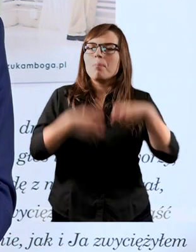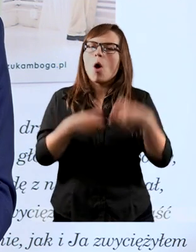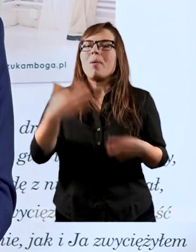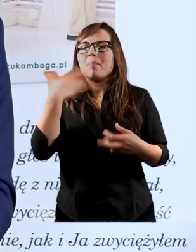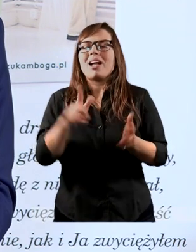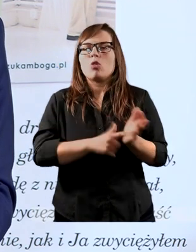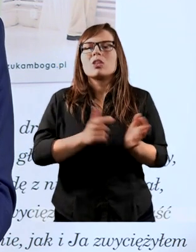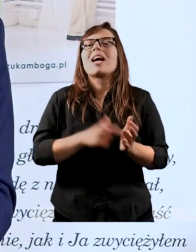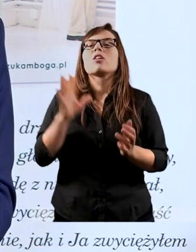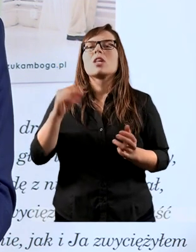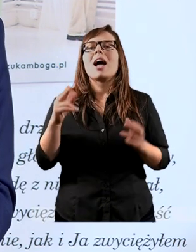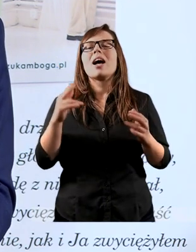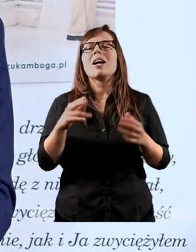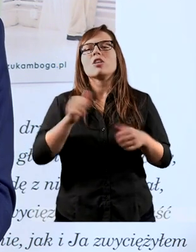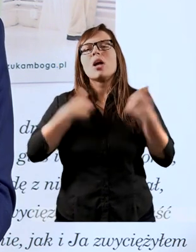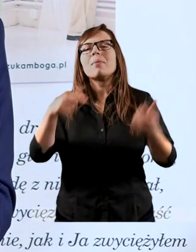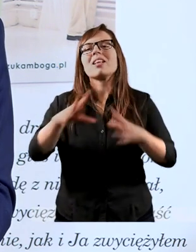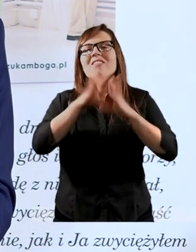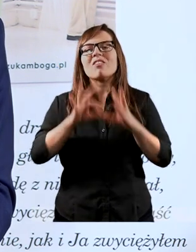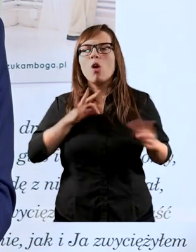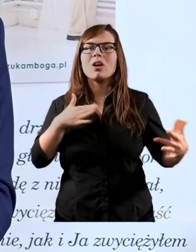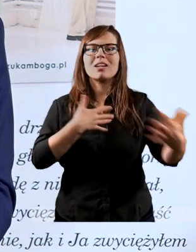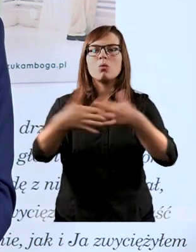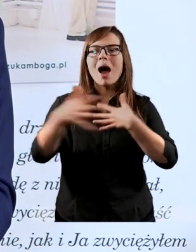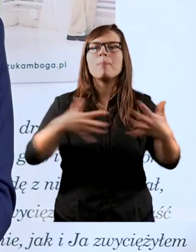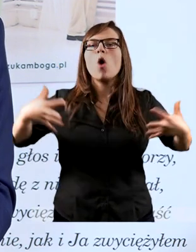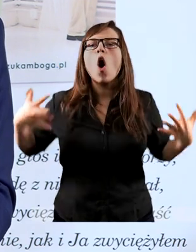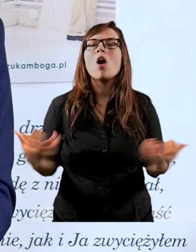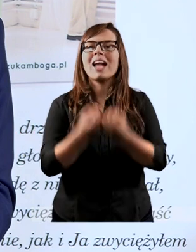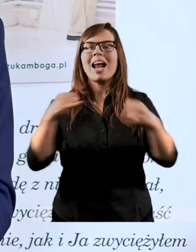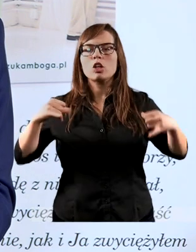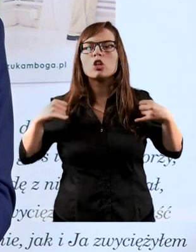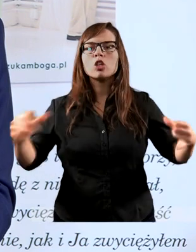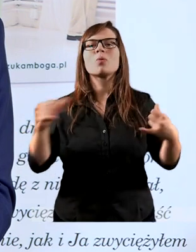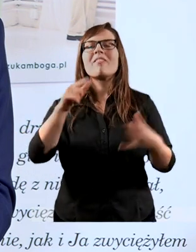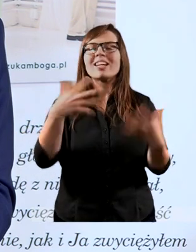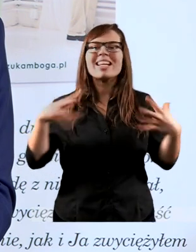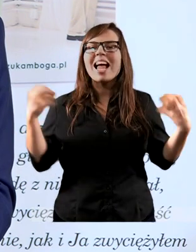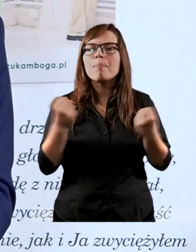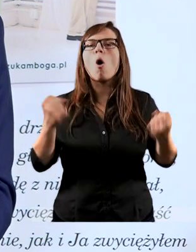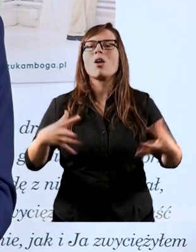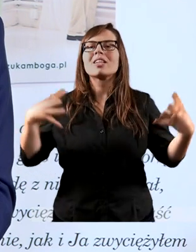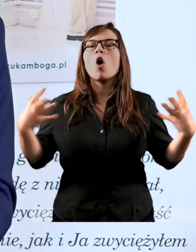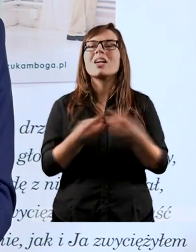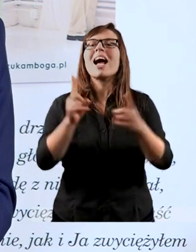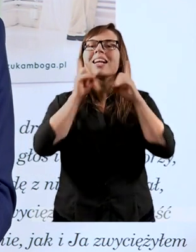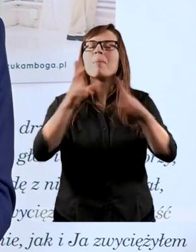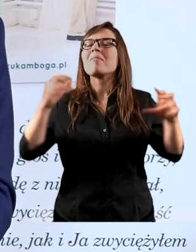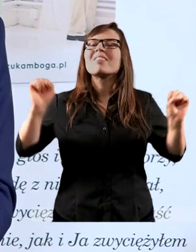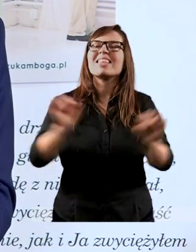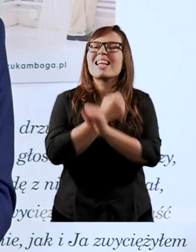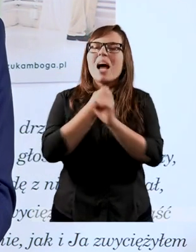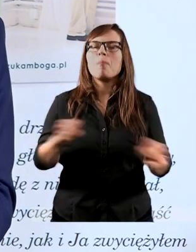bardzo często, tak, żeby jakby w tej swojej słabości odnaleźć siłę, w swojej niemocy odnaleźć nieprawdopodobną